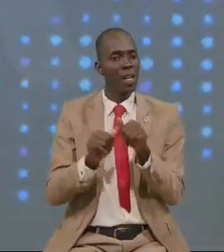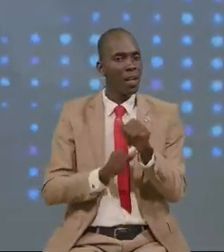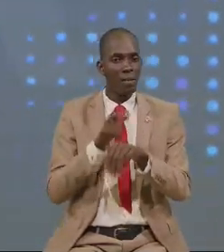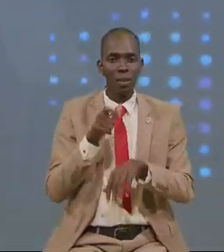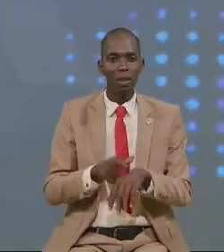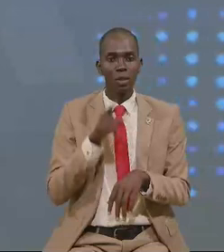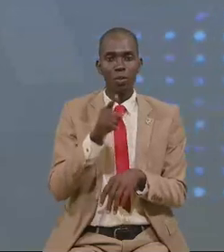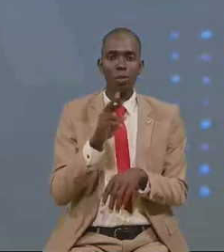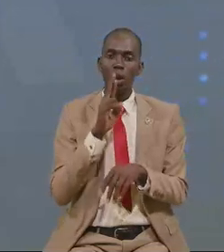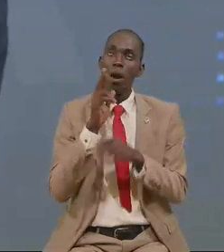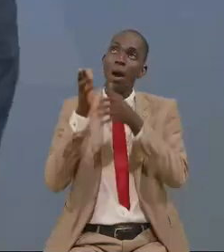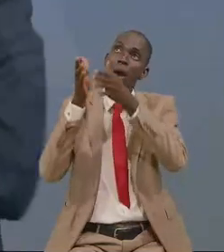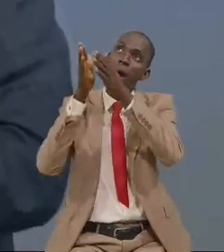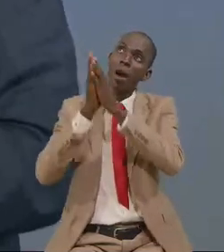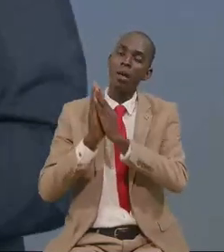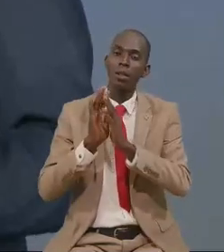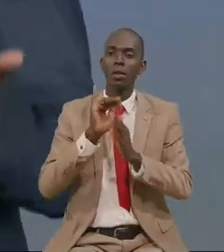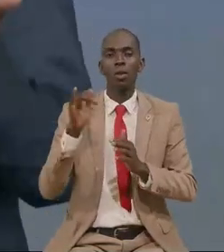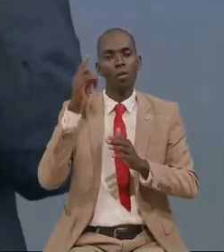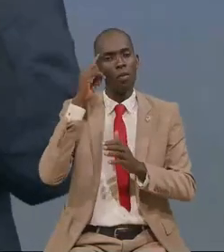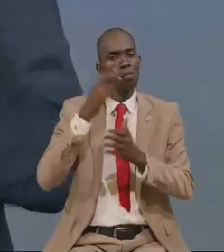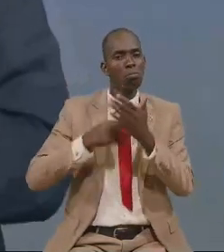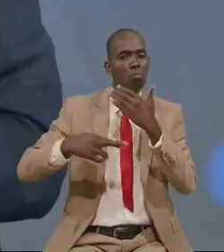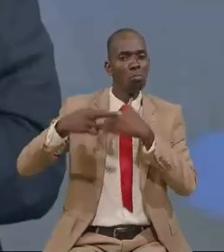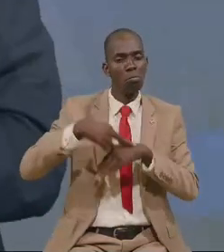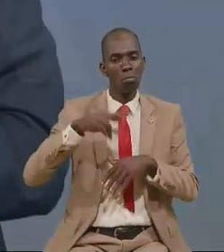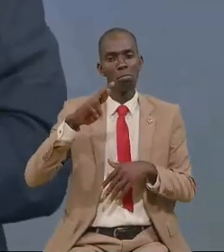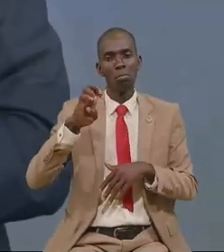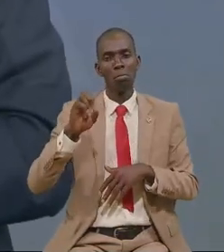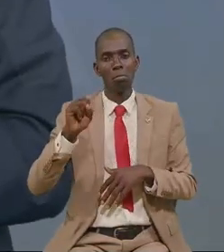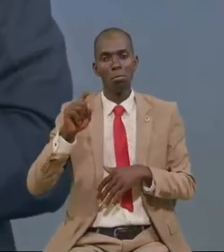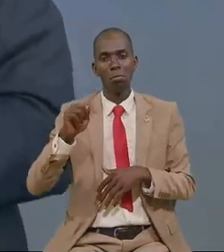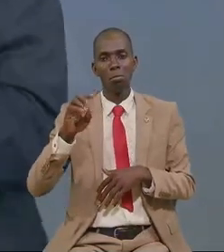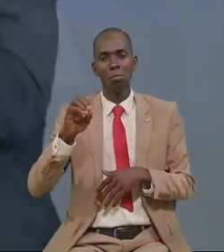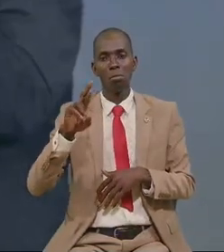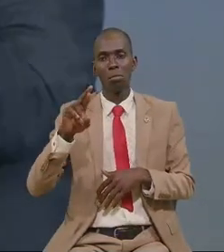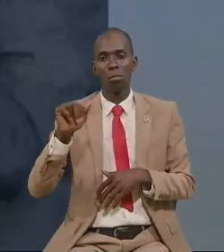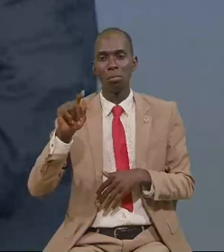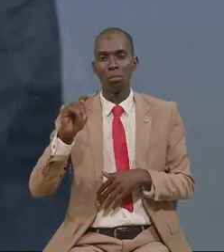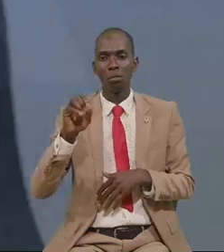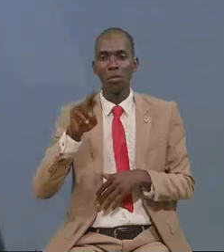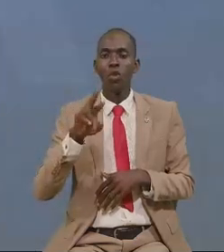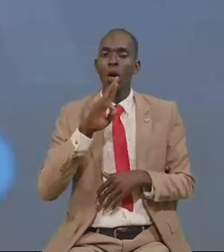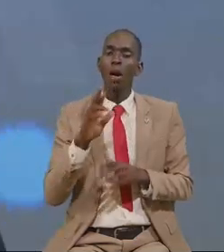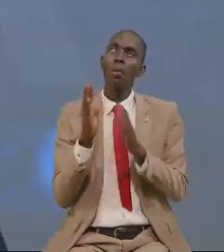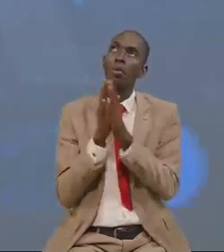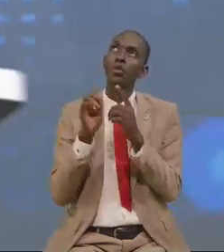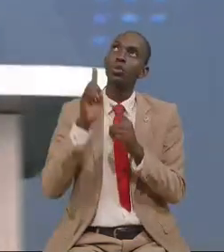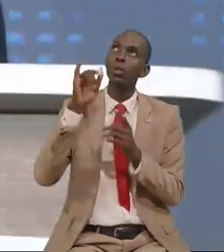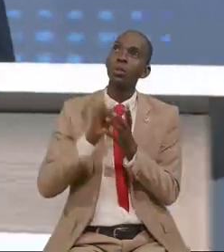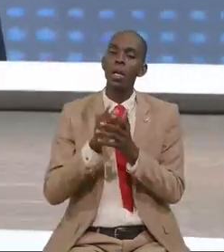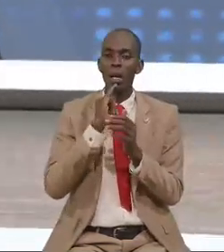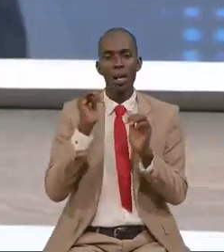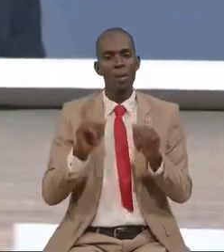vous demandez la restauration, vous venez à celui qui peut. Chaque fois que vous demandez